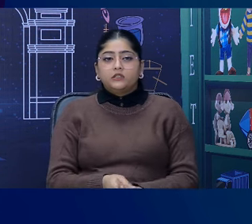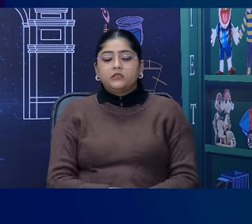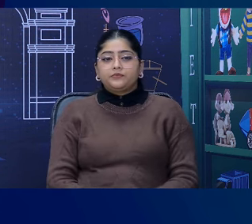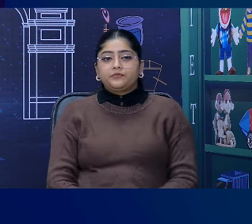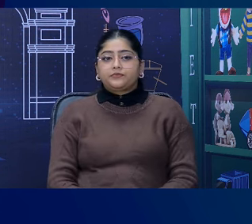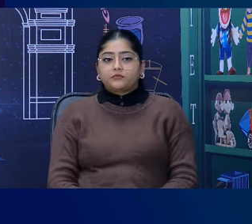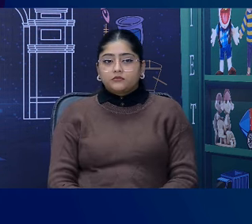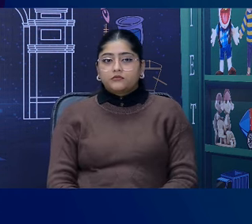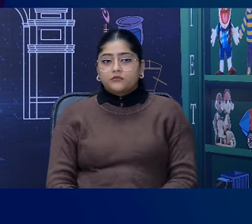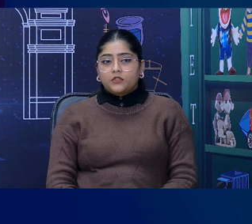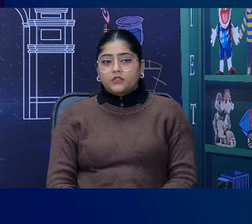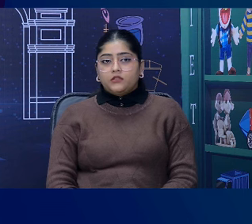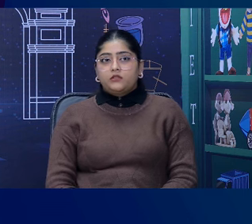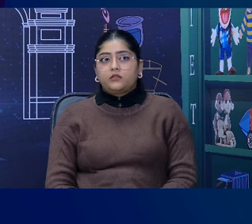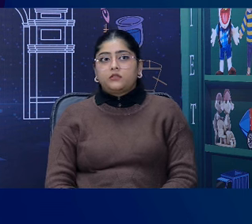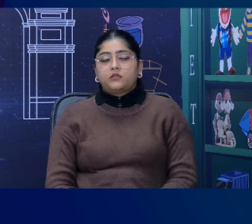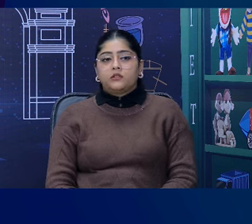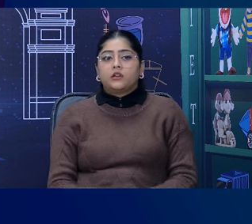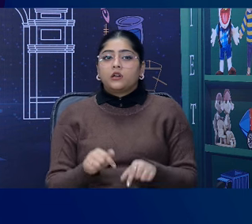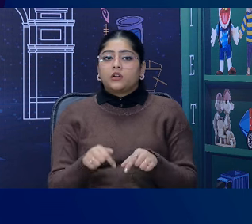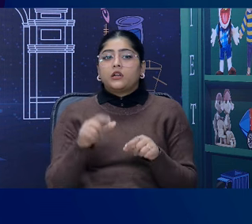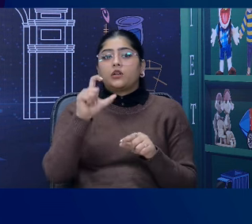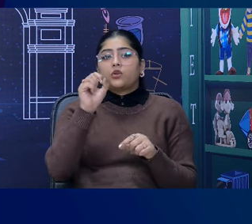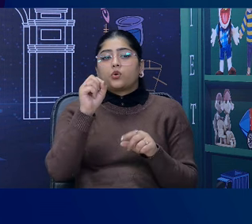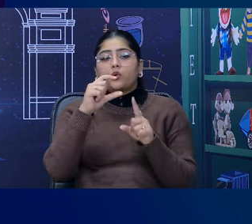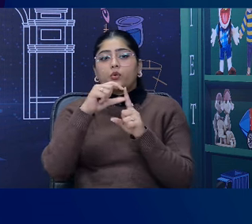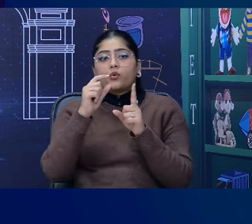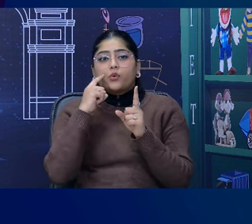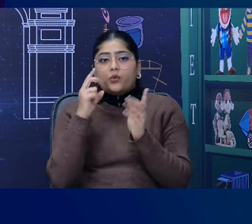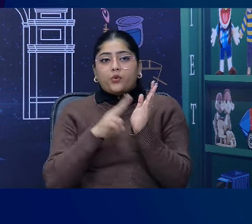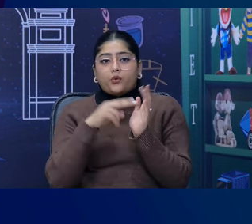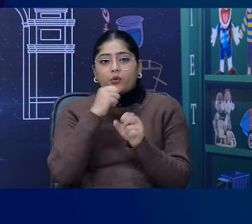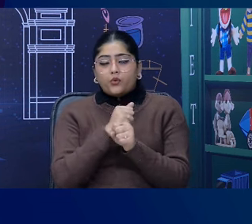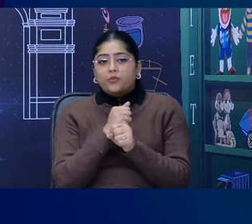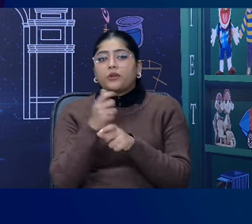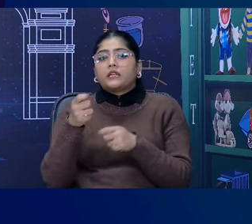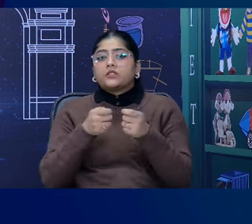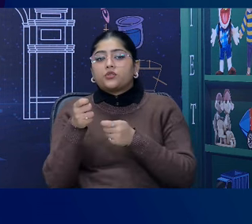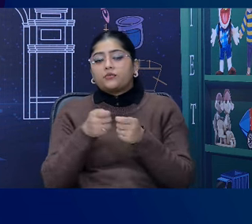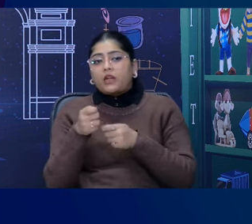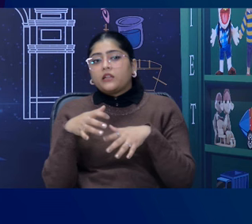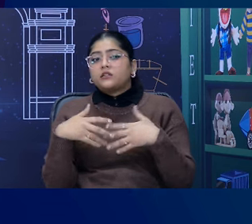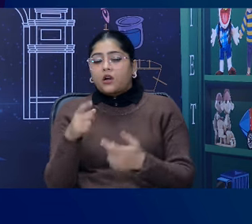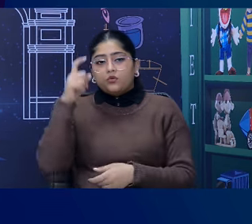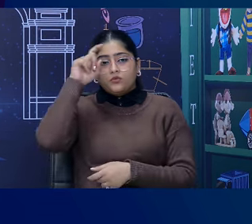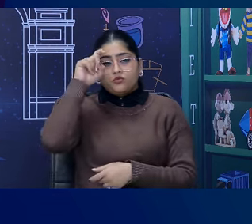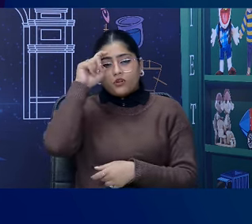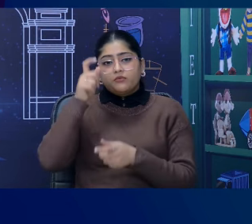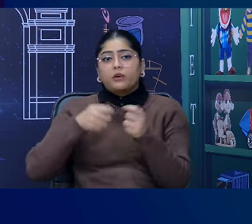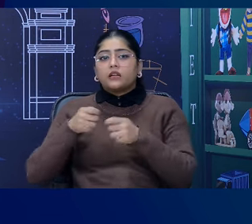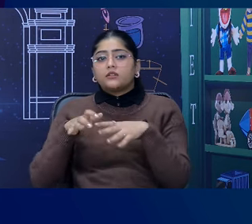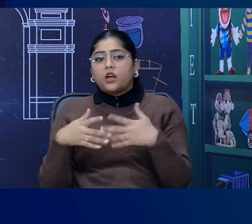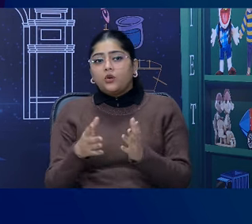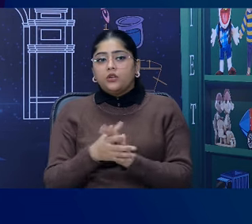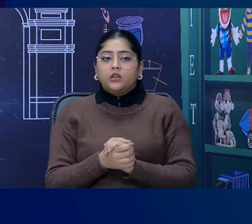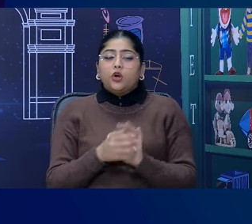काम कर रहा है हम अब आ रहे हैं कोपि विद स्ट्रेस स्ट्रेस तो है लेकिन उससे मैनेज कैसे करें कैसे उस परे काम